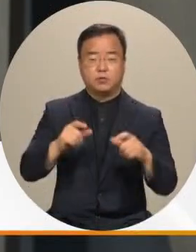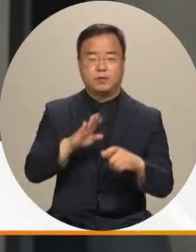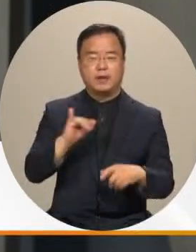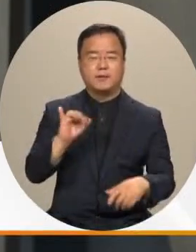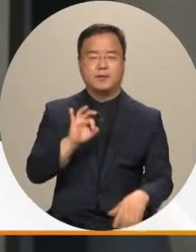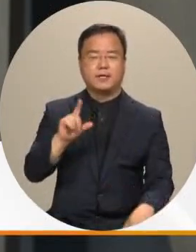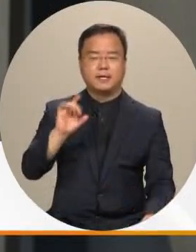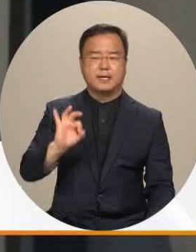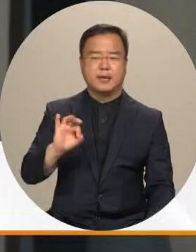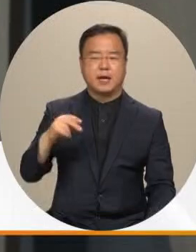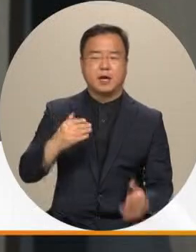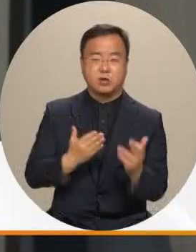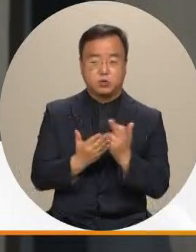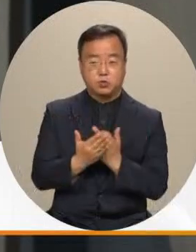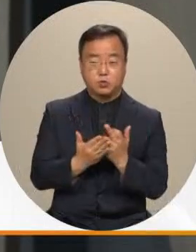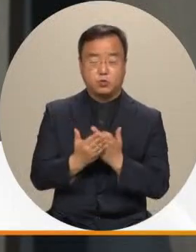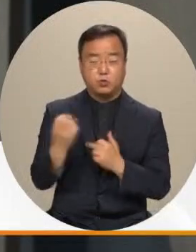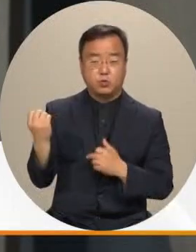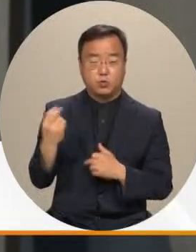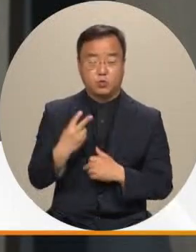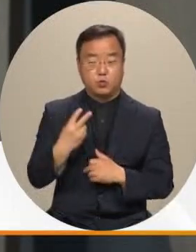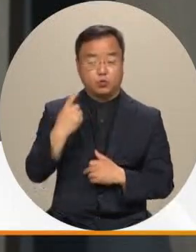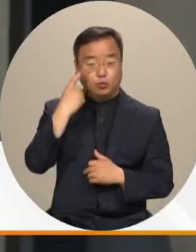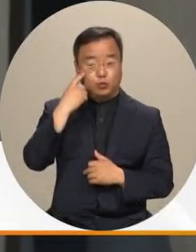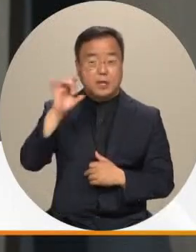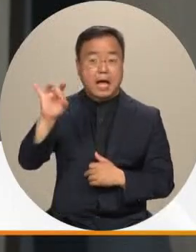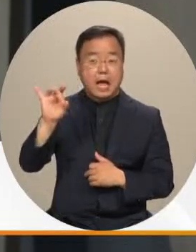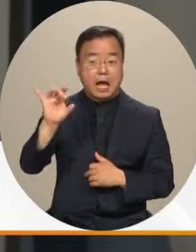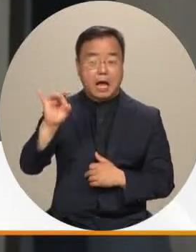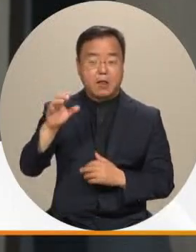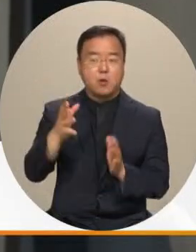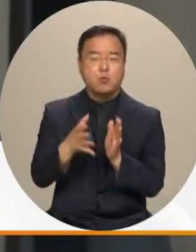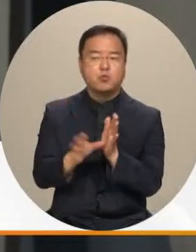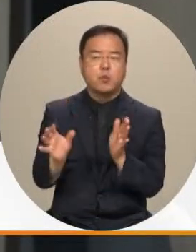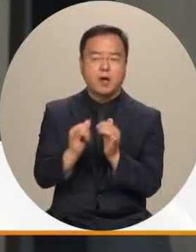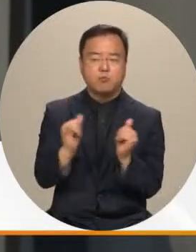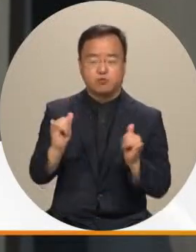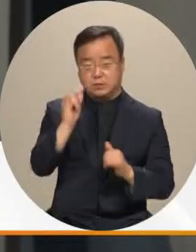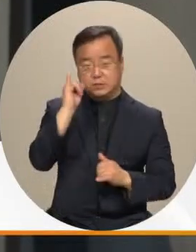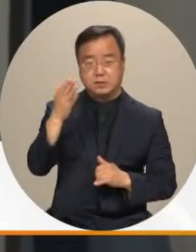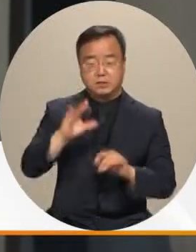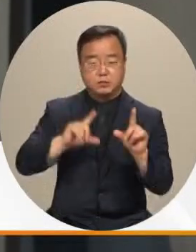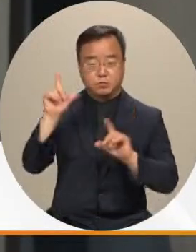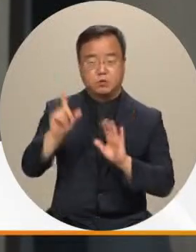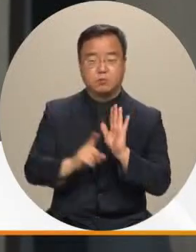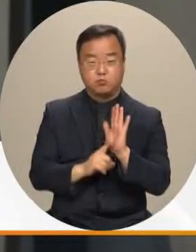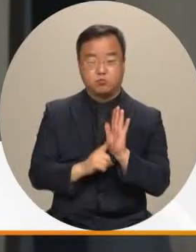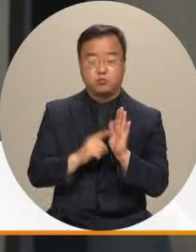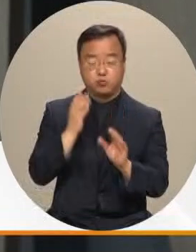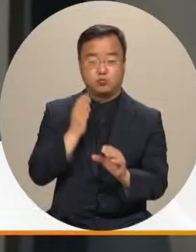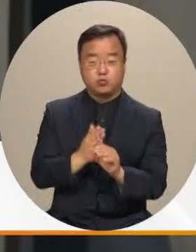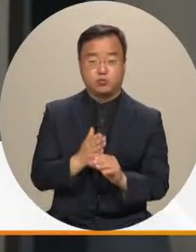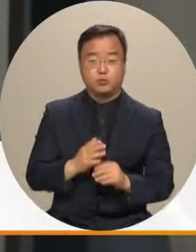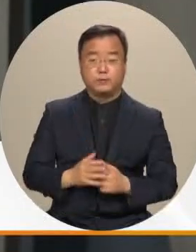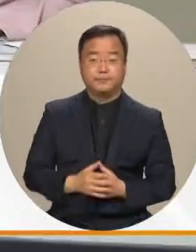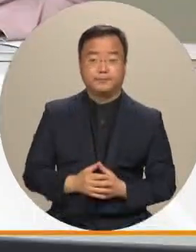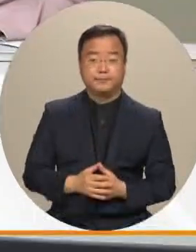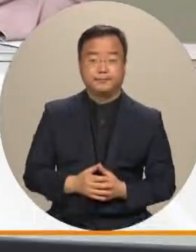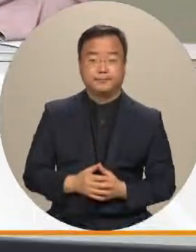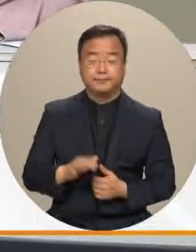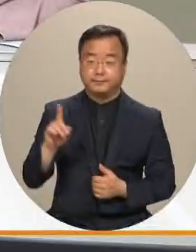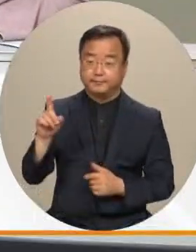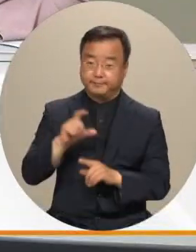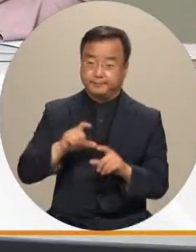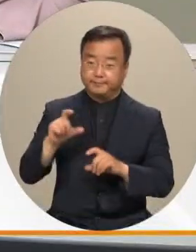그 다음에 비양도에 나오는 외눈박이 괴물들이 있는데요 그 대결을 보여주는 그런 신화 전설입니다네 또